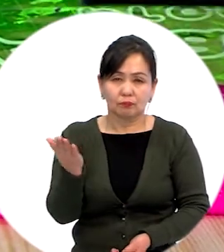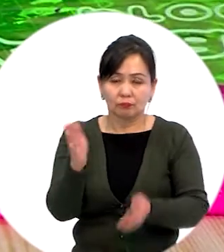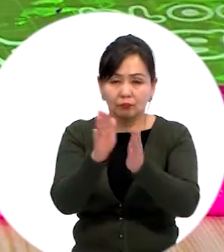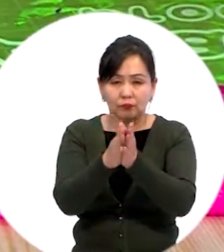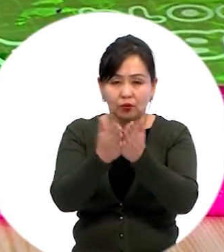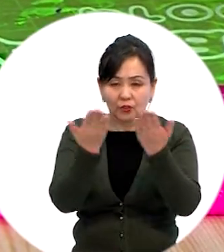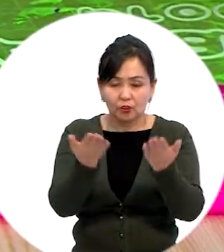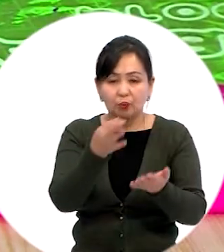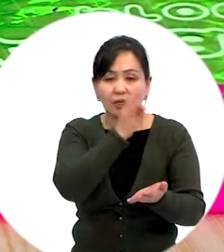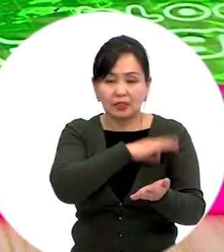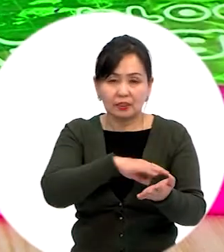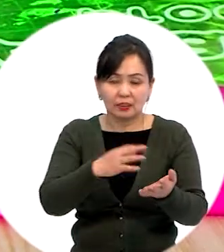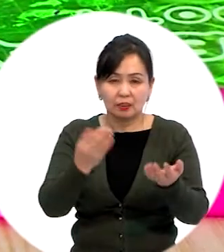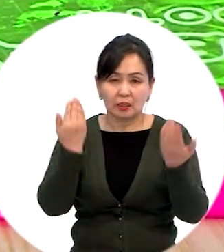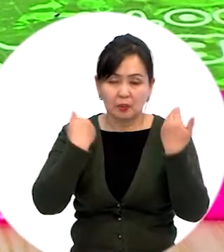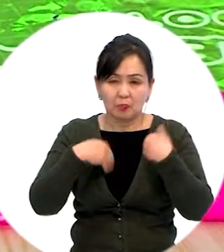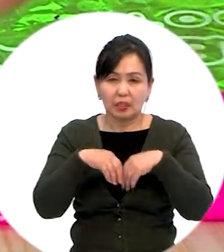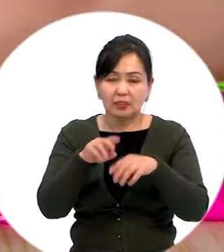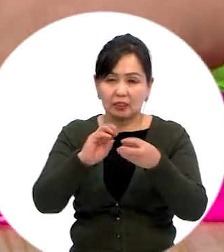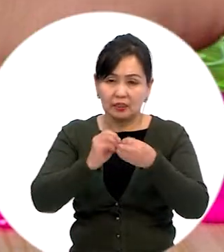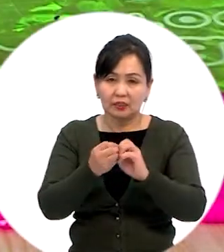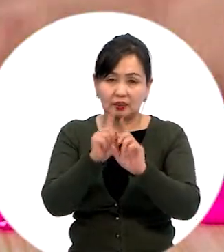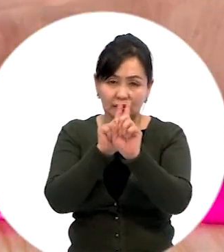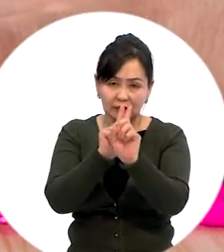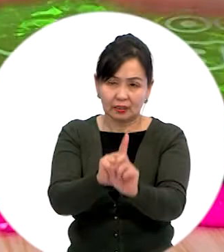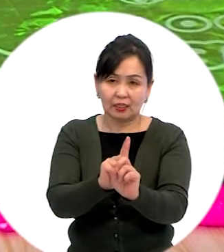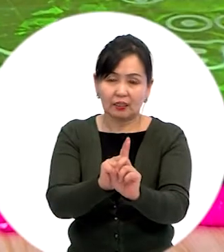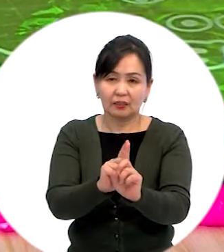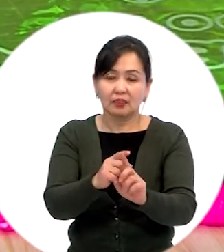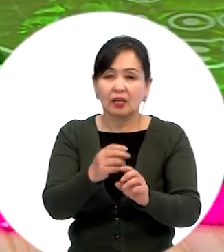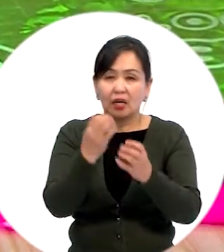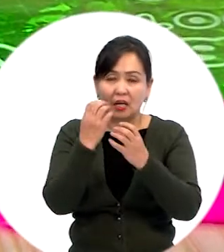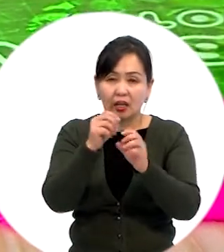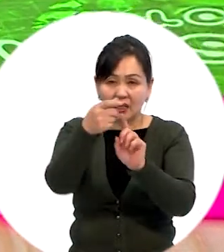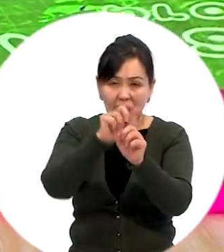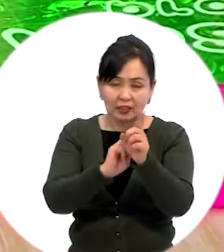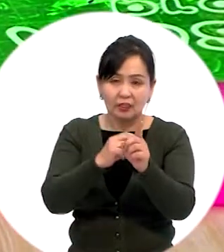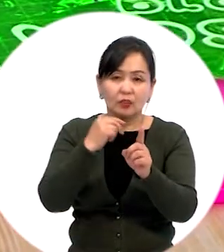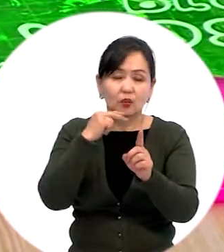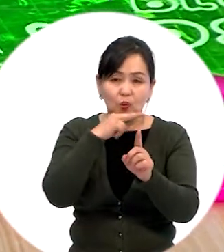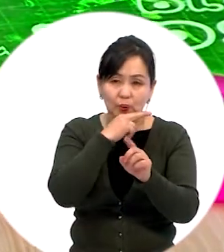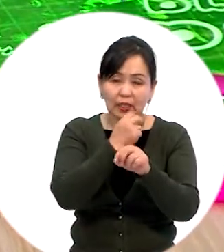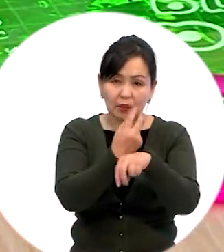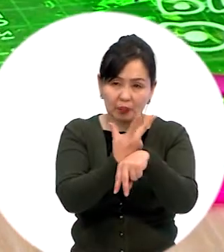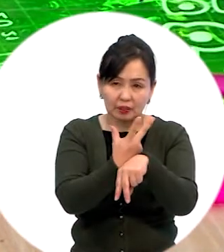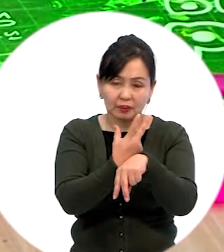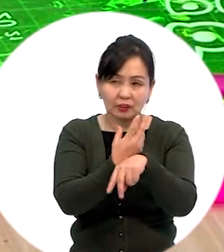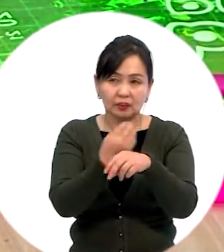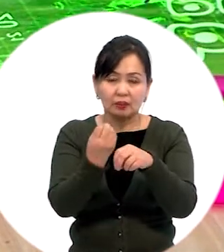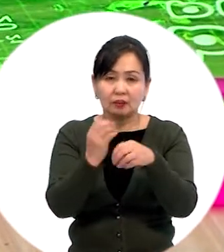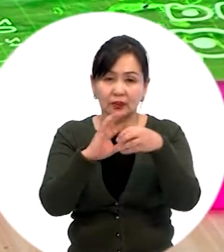сурах хүчгээ ашиглаад багшигаа хийсний дураагаад гадил улаан манжин, тарвас, усан